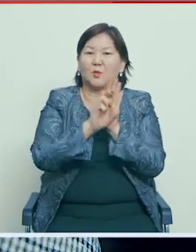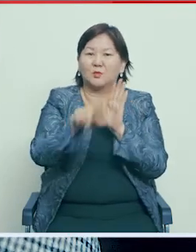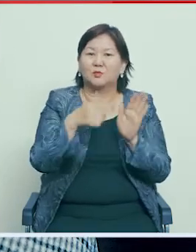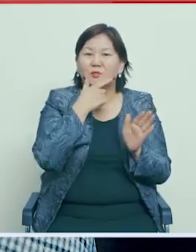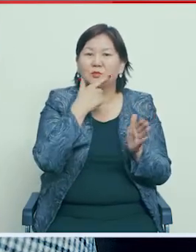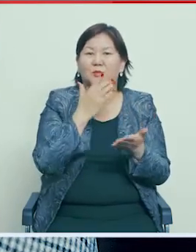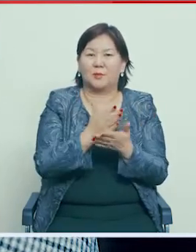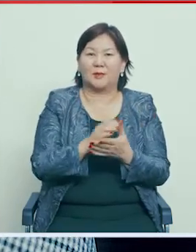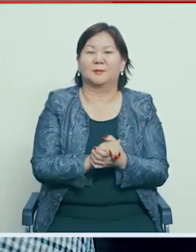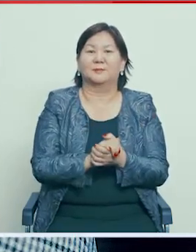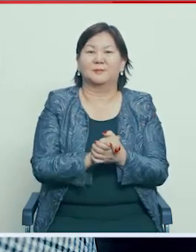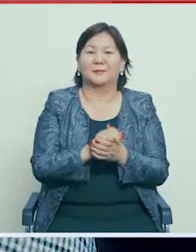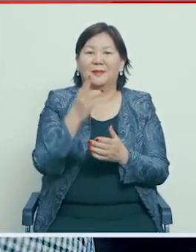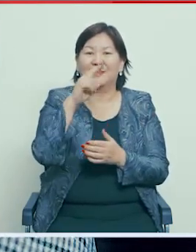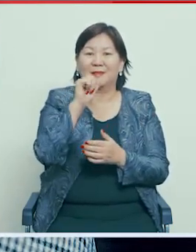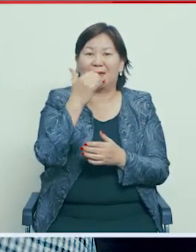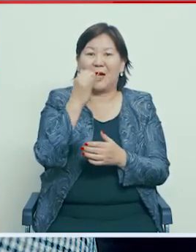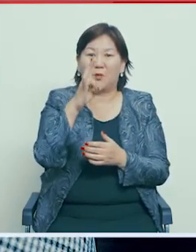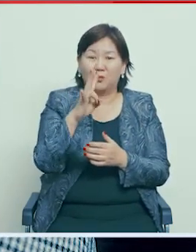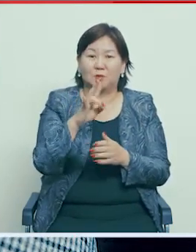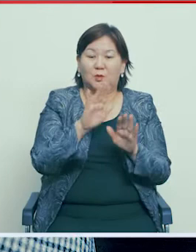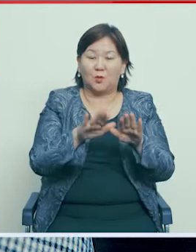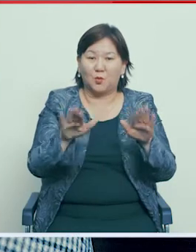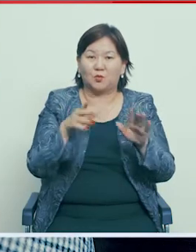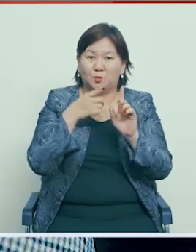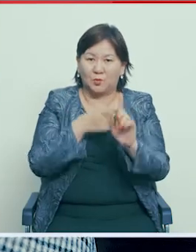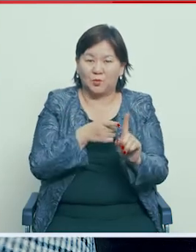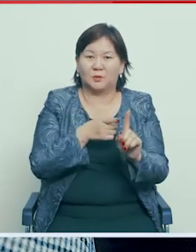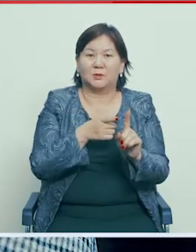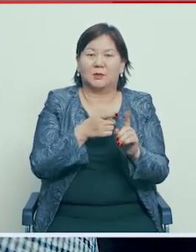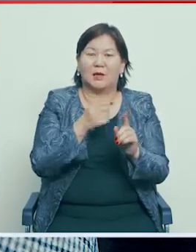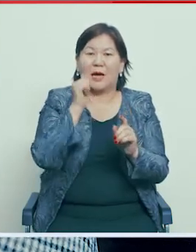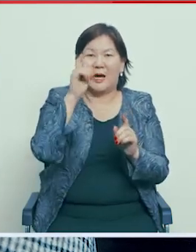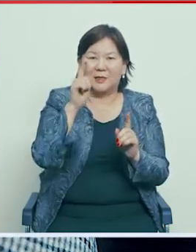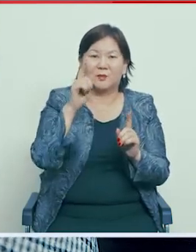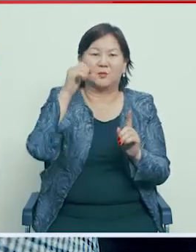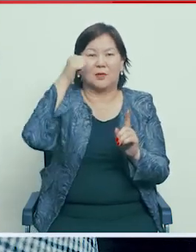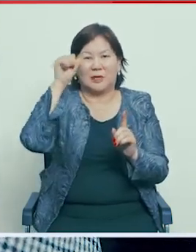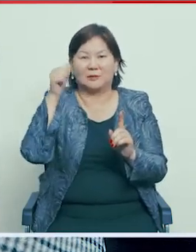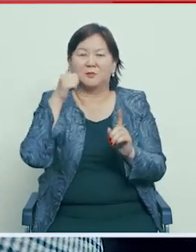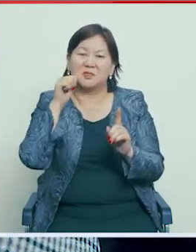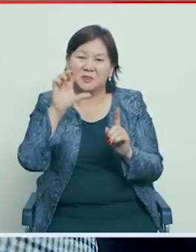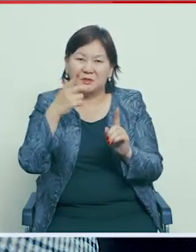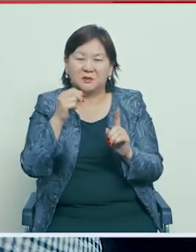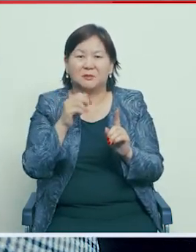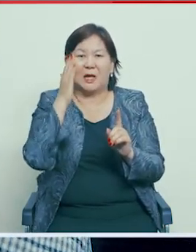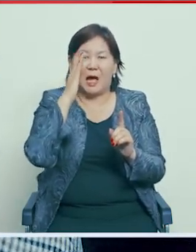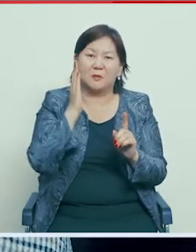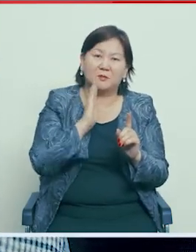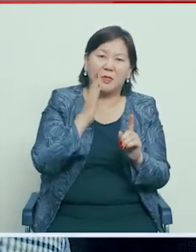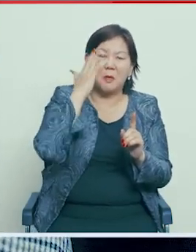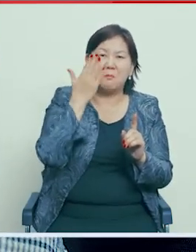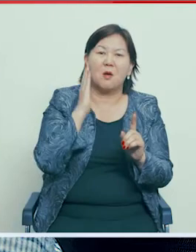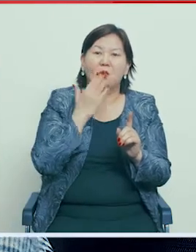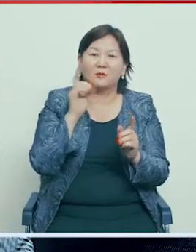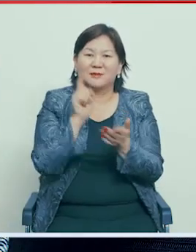муутай байдаг. Ер нь л даунтаа хүүхд олгоны л нэг ахын ч юм уу одоо эгчин ч юм уу эсвэл одоо аав нь ээжин ч юм уу эмээ нөгөө ч юм